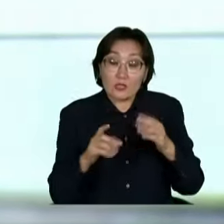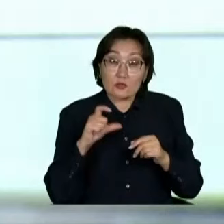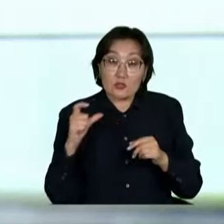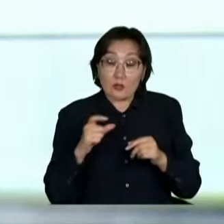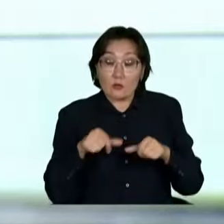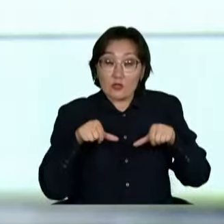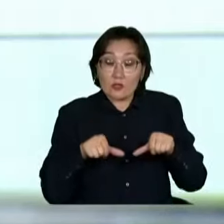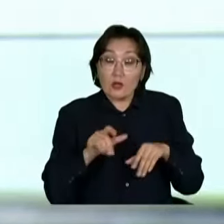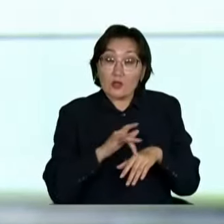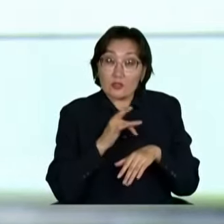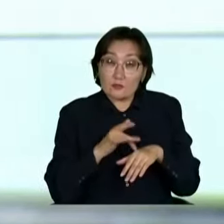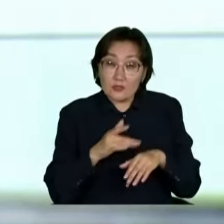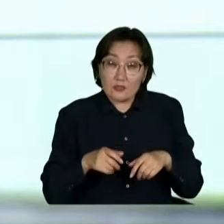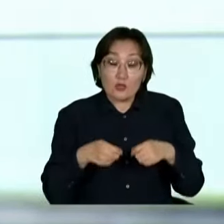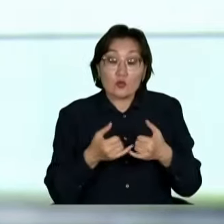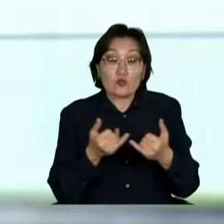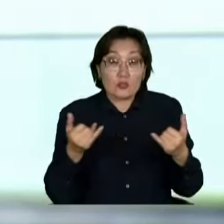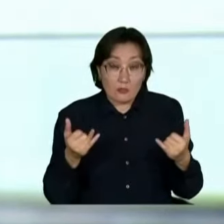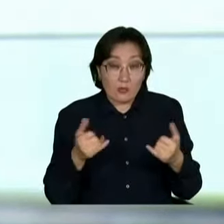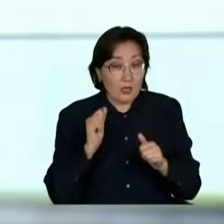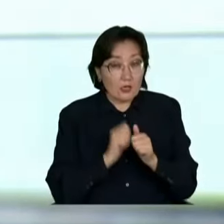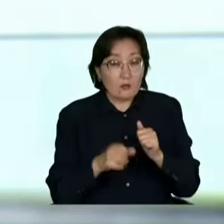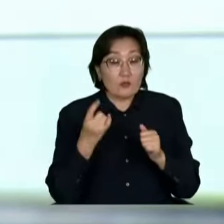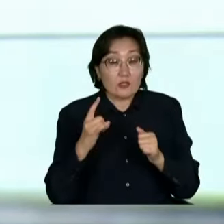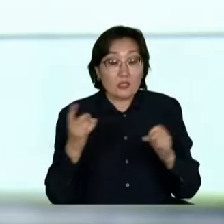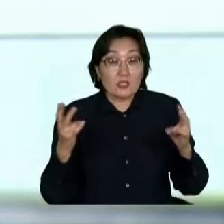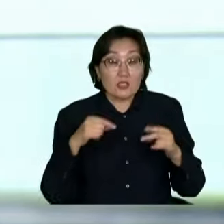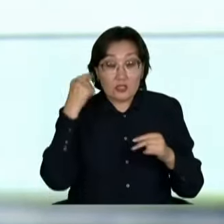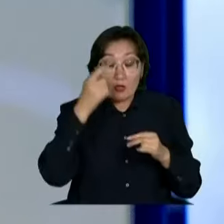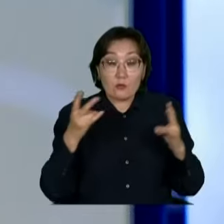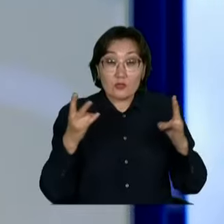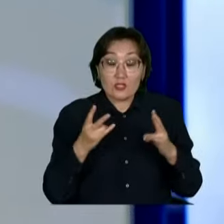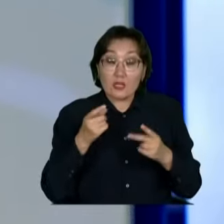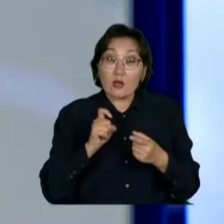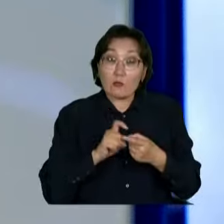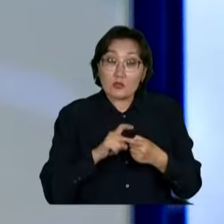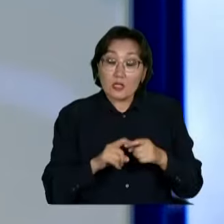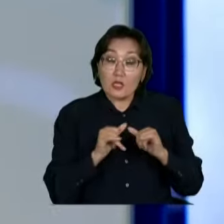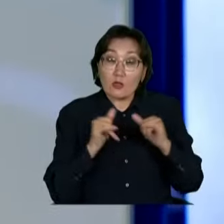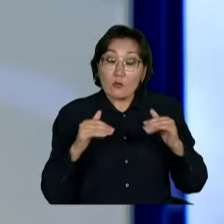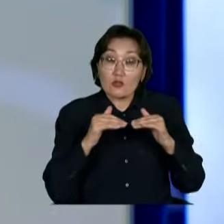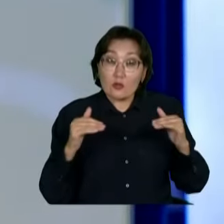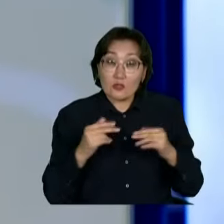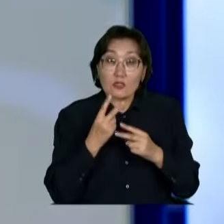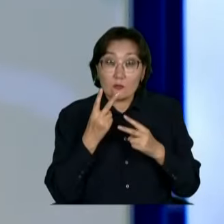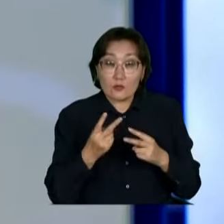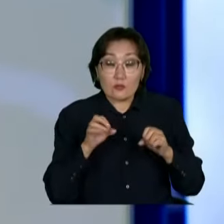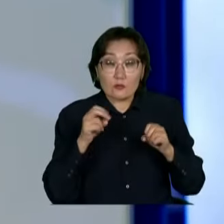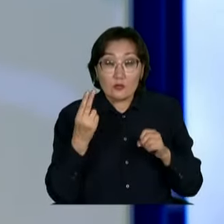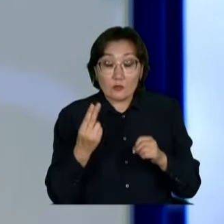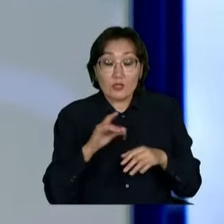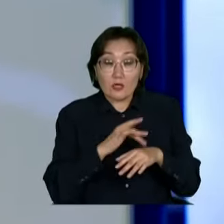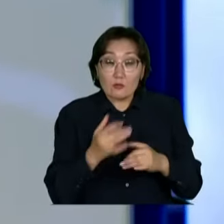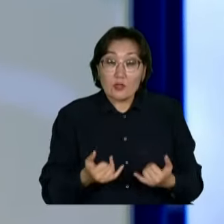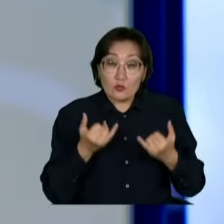экономикалық, құқықтық қызмет түрлерін алады. Және әр баланың жеке қажеттіліктерін ескере отырып, даму деңгейіне қарай арнаулы әлеуметтік қызмет